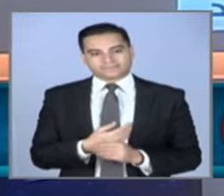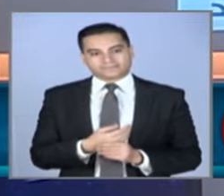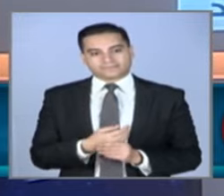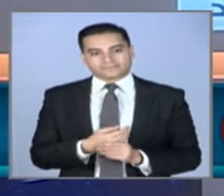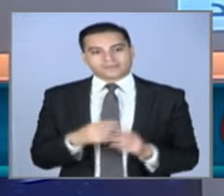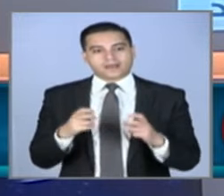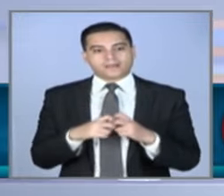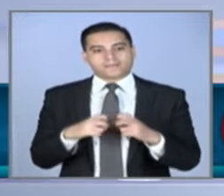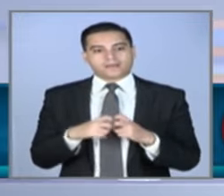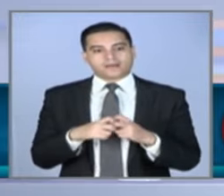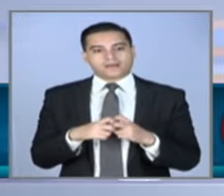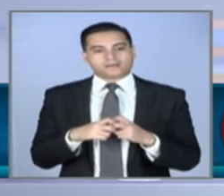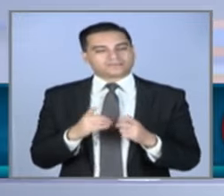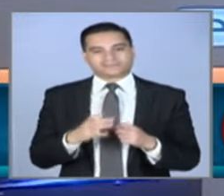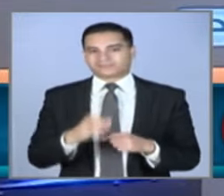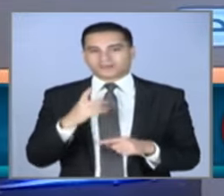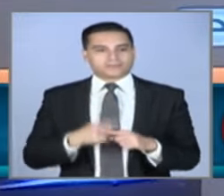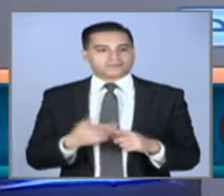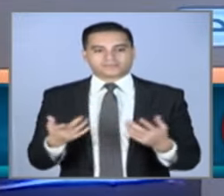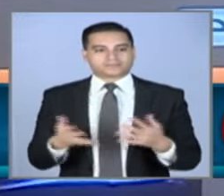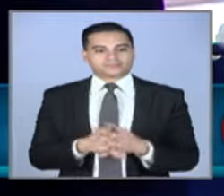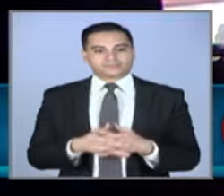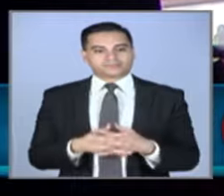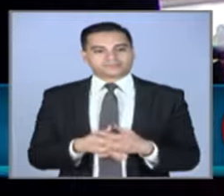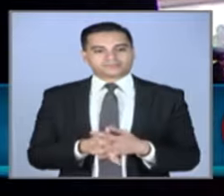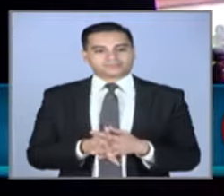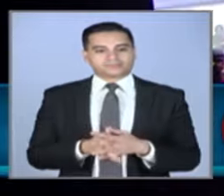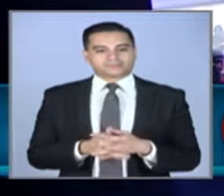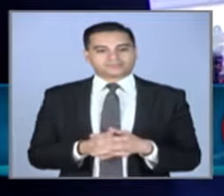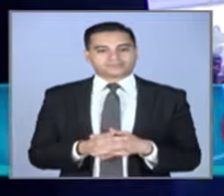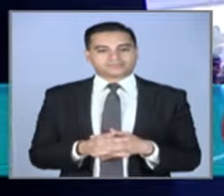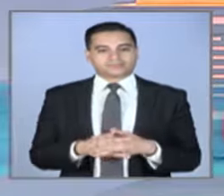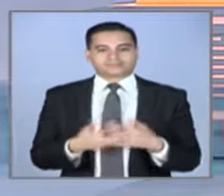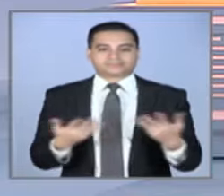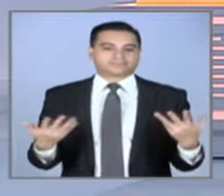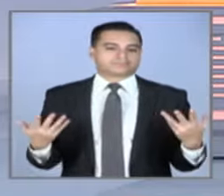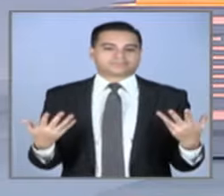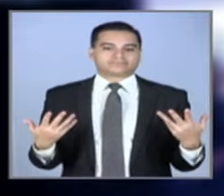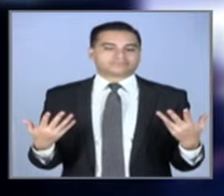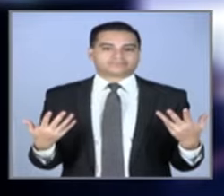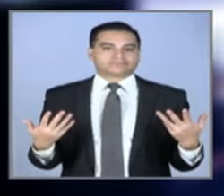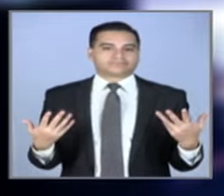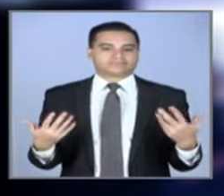قصر المعادي. إجابة خاطئة. 50-50، دوس على البزر.